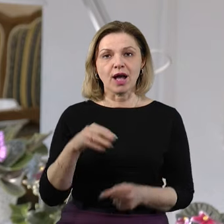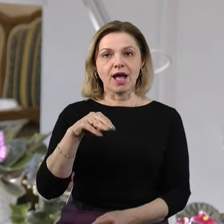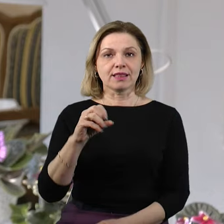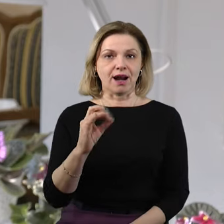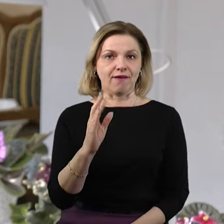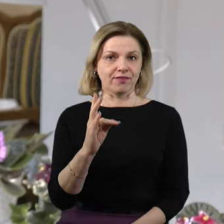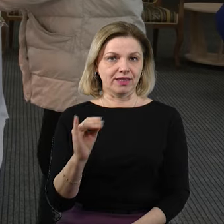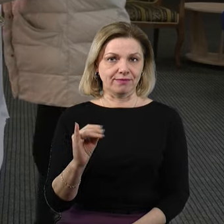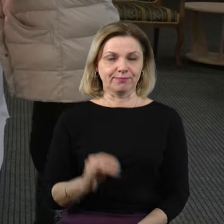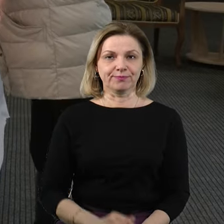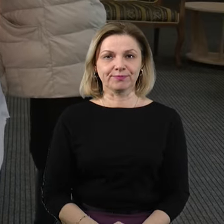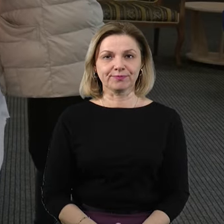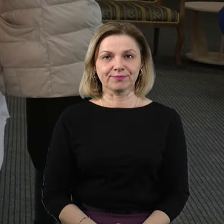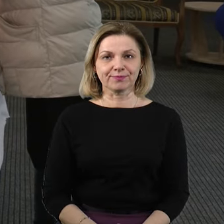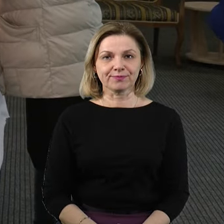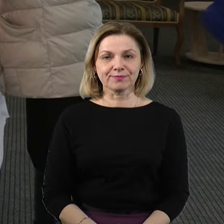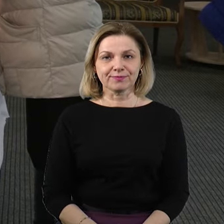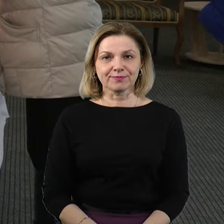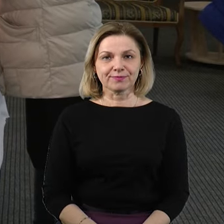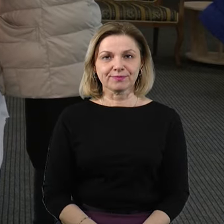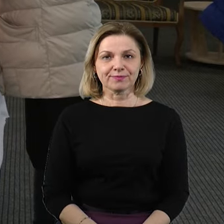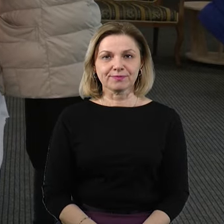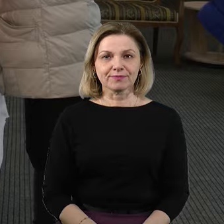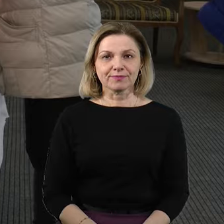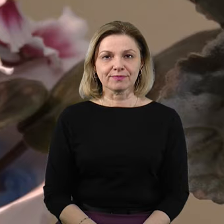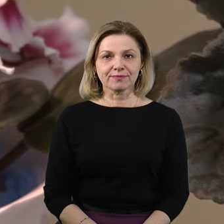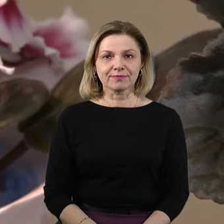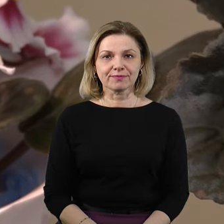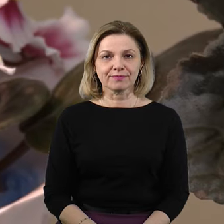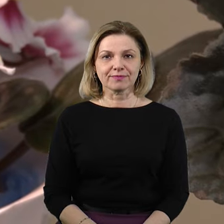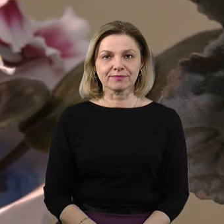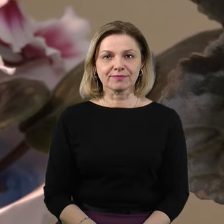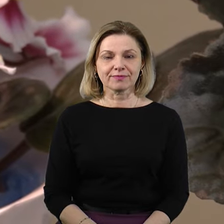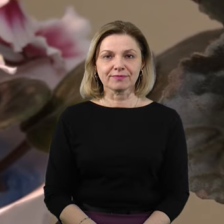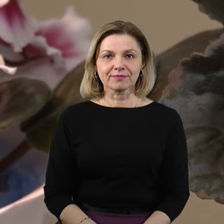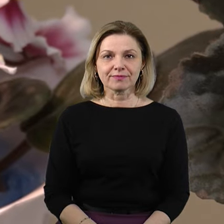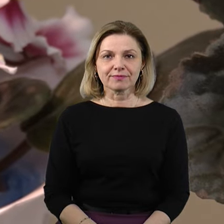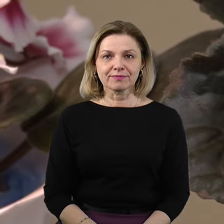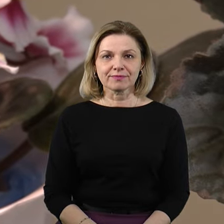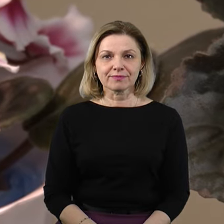Олена Колісніченко Юлія голокос Олена земляна суспільно новини